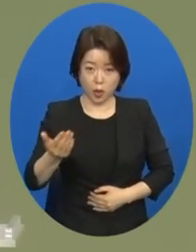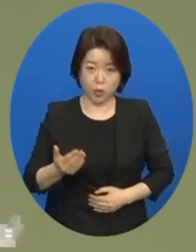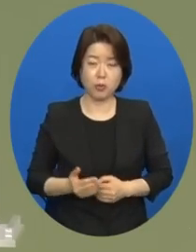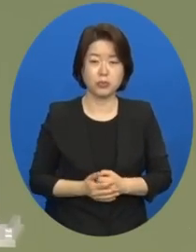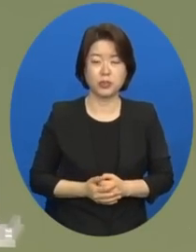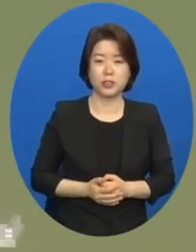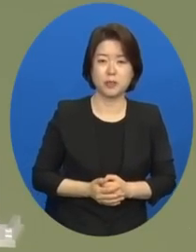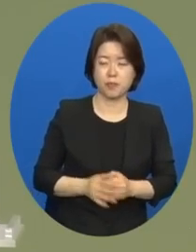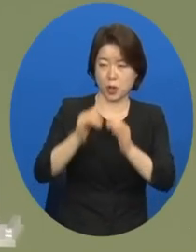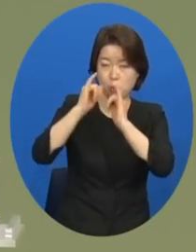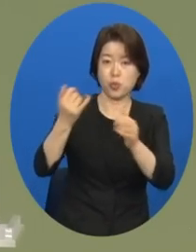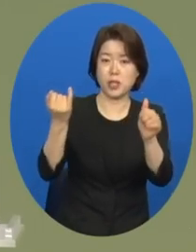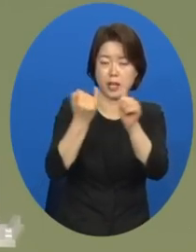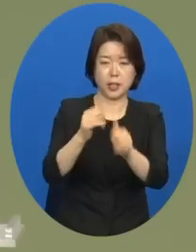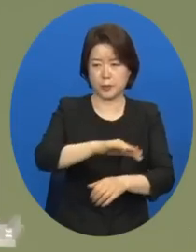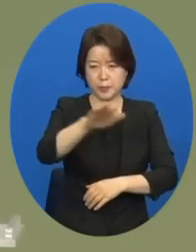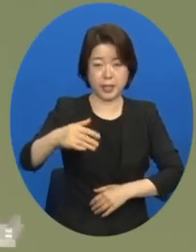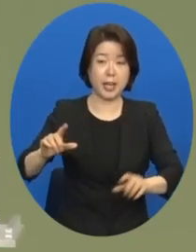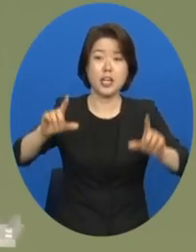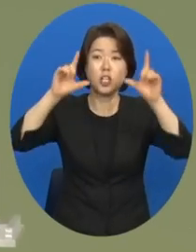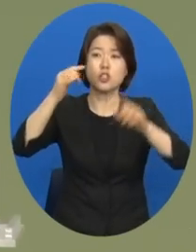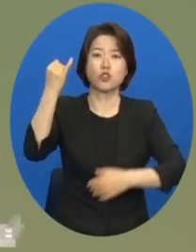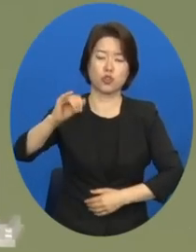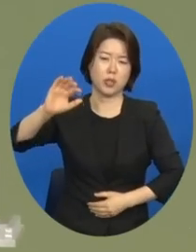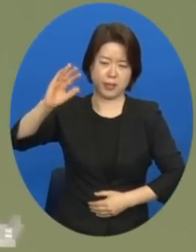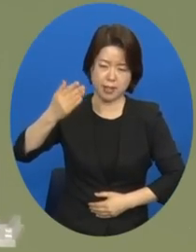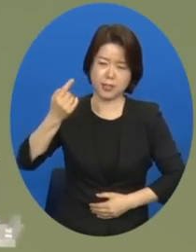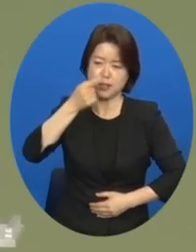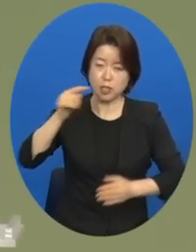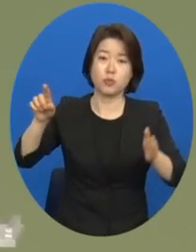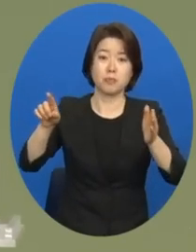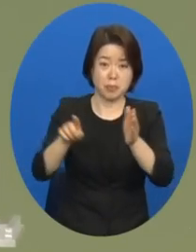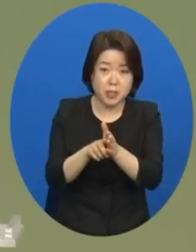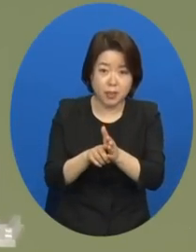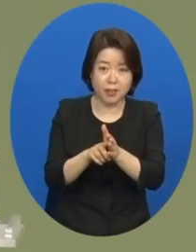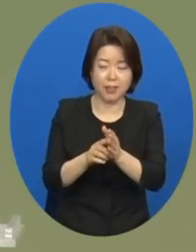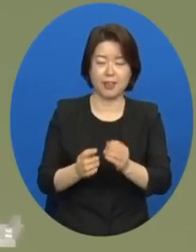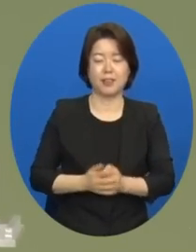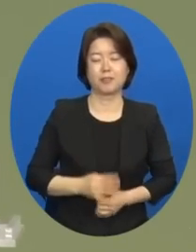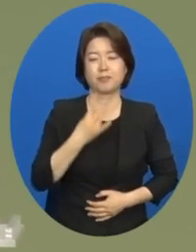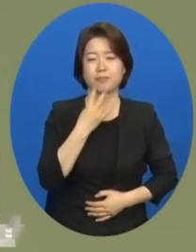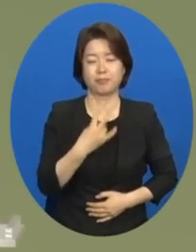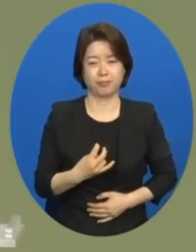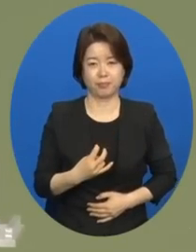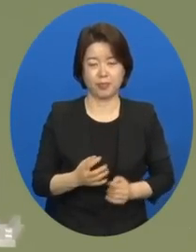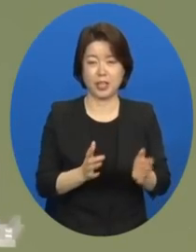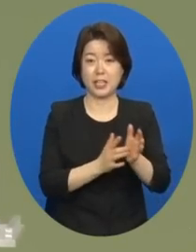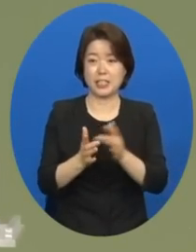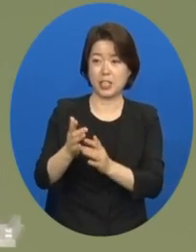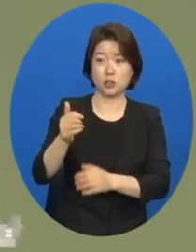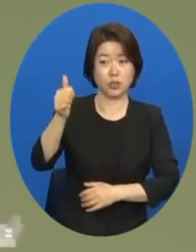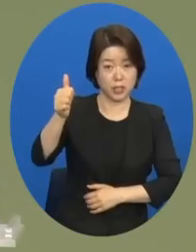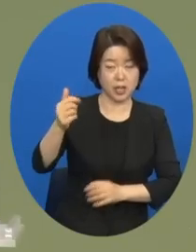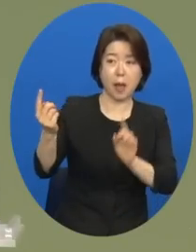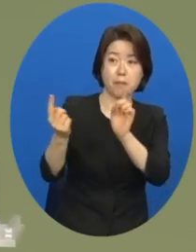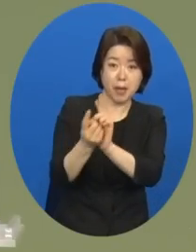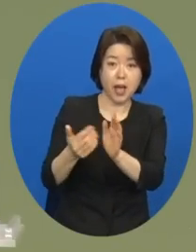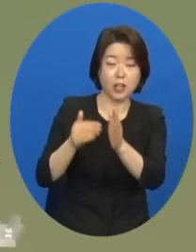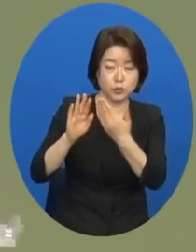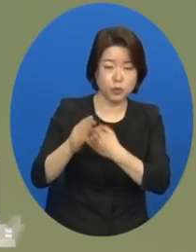위대한 결혼에 다 주인공이 되셔야 될 줄 믿습니다 사라가 예수 신랑 만나고 나서